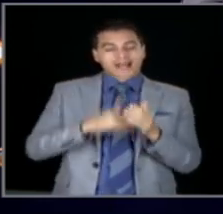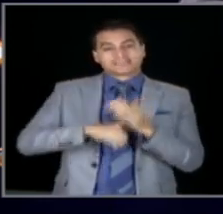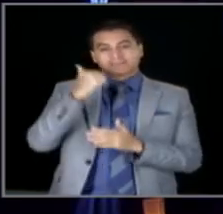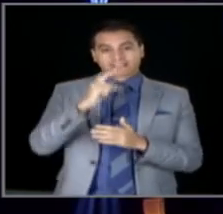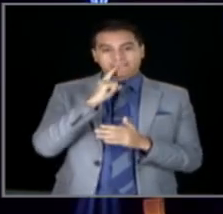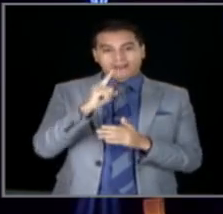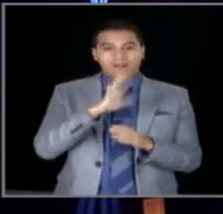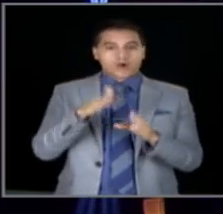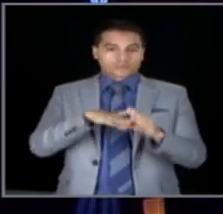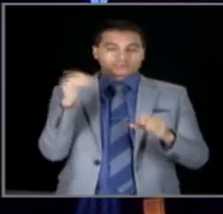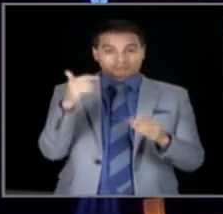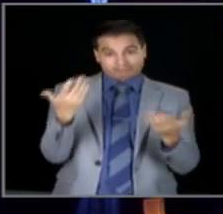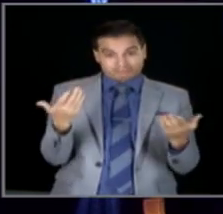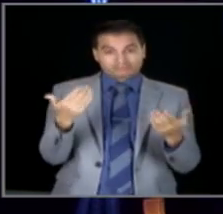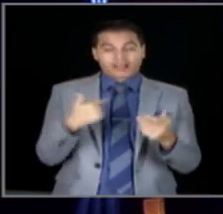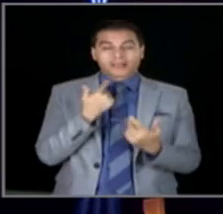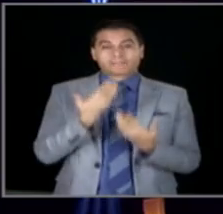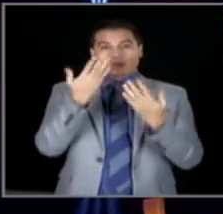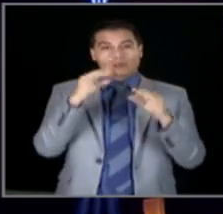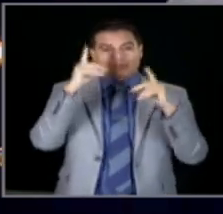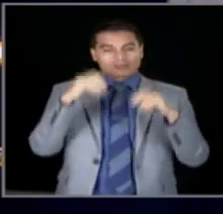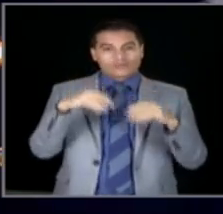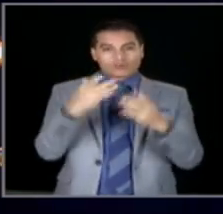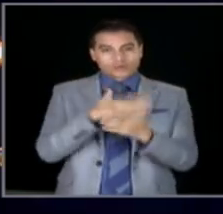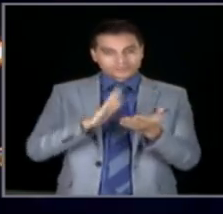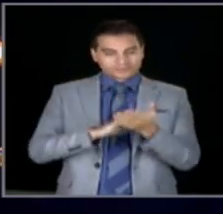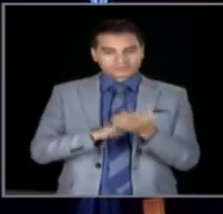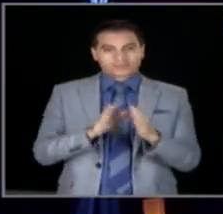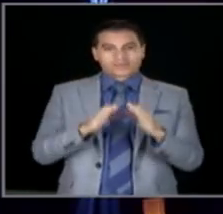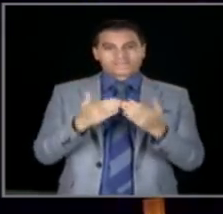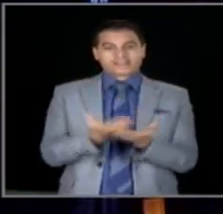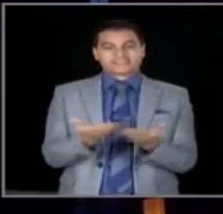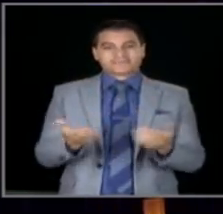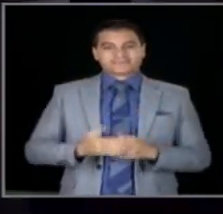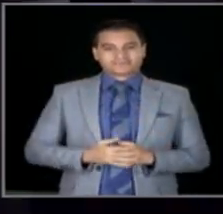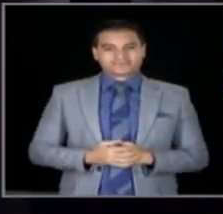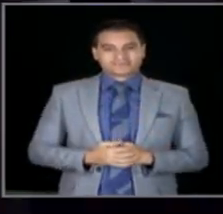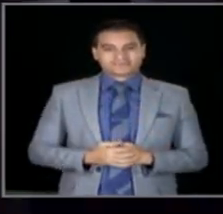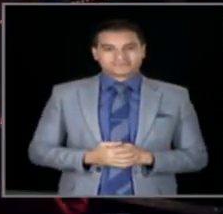ماتشات كاس. اتمنى لكم كل التوفيق. تحيه كلها فريق سفاره.